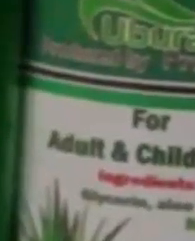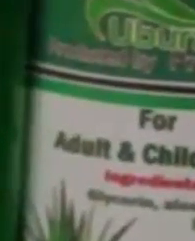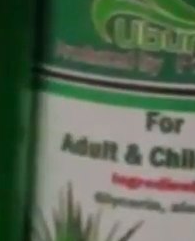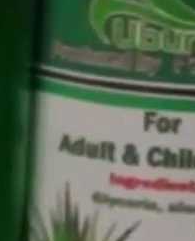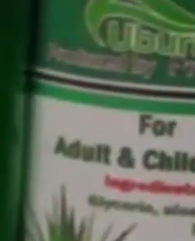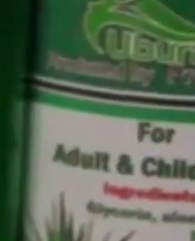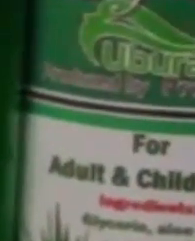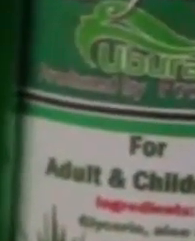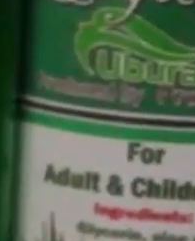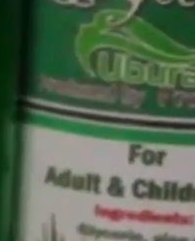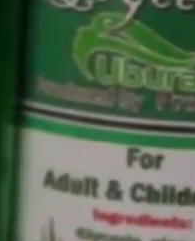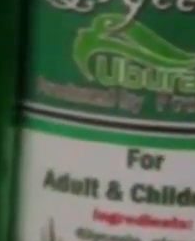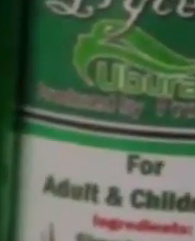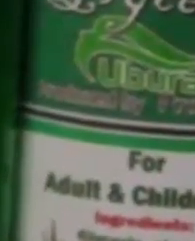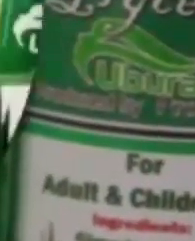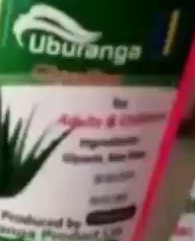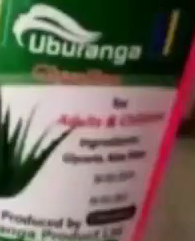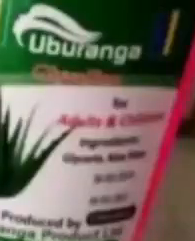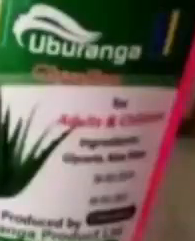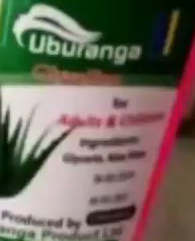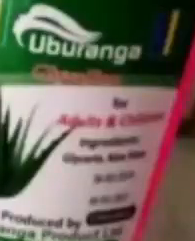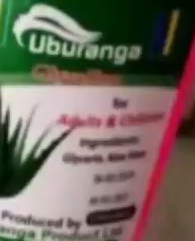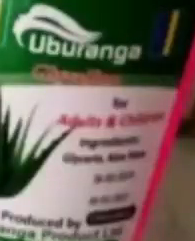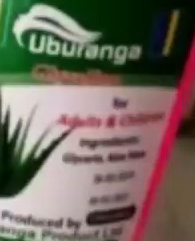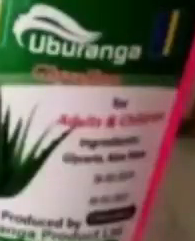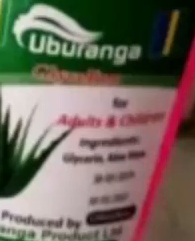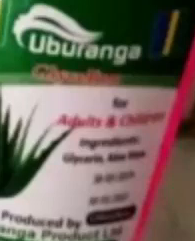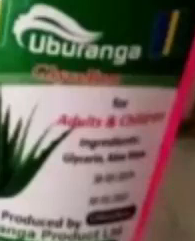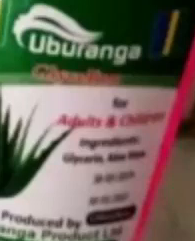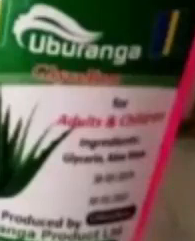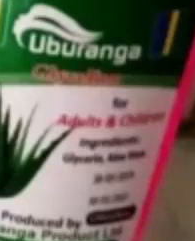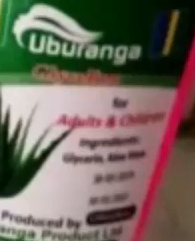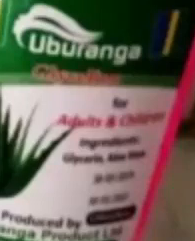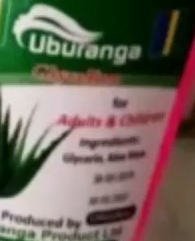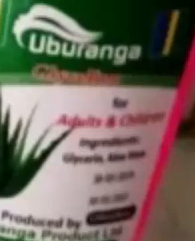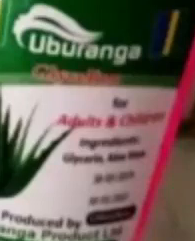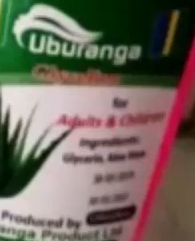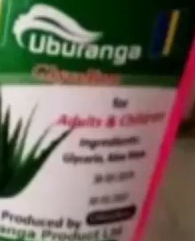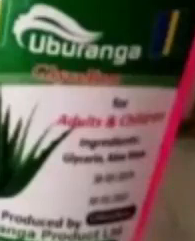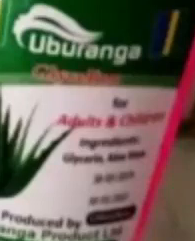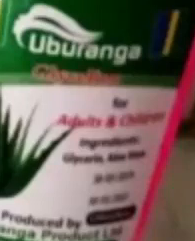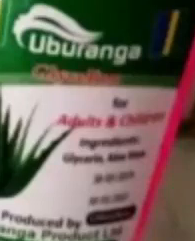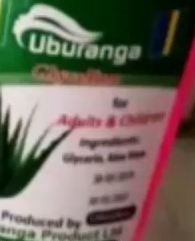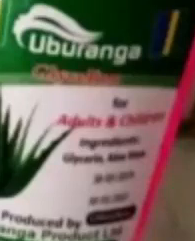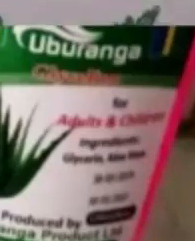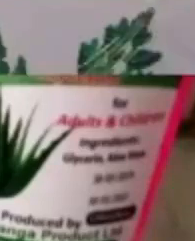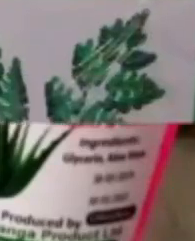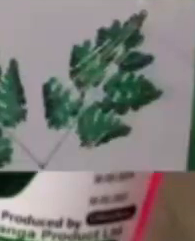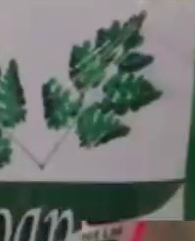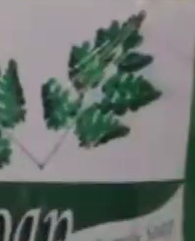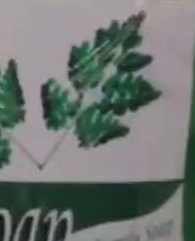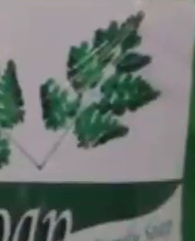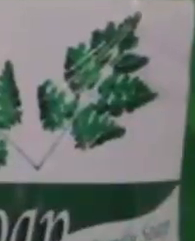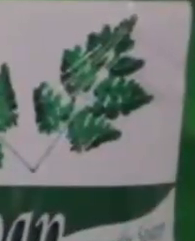n'irimo igikakarubamba igafasha uruhu rwawe guhora rusa neza, washaka ukanayisiga yonyine kuko yoroshya mu biganza n'umubiri muri rusange. Tubafitiye